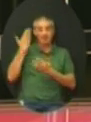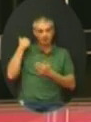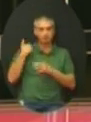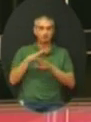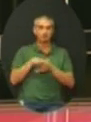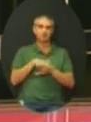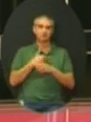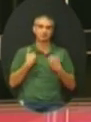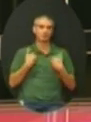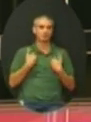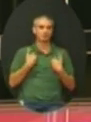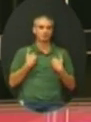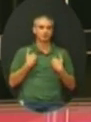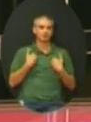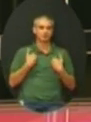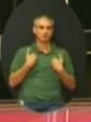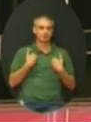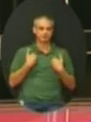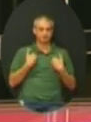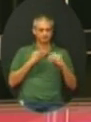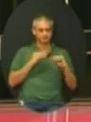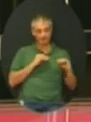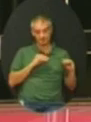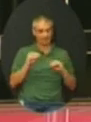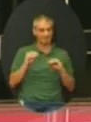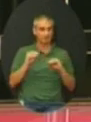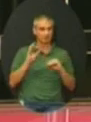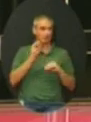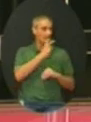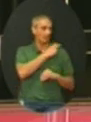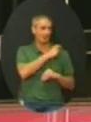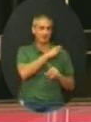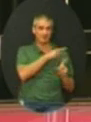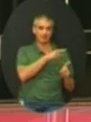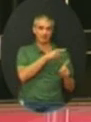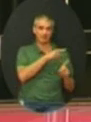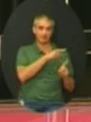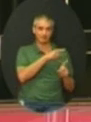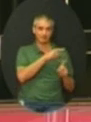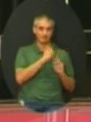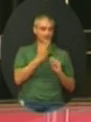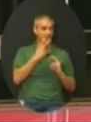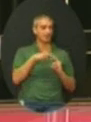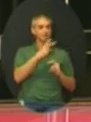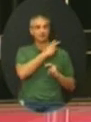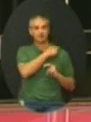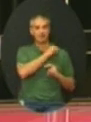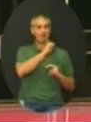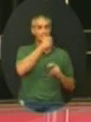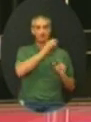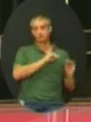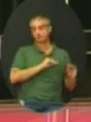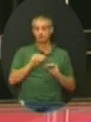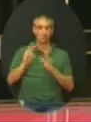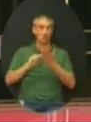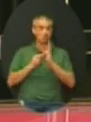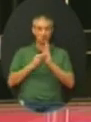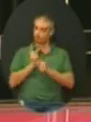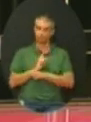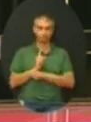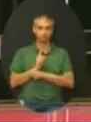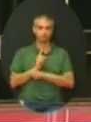לי התחושה שהמעבר המיידי של גנרלים, אקס רמטכ"לים, אקס אלופים, לפוליטיקה בין